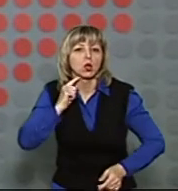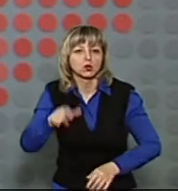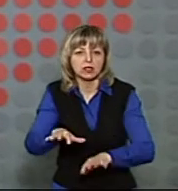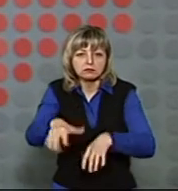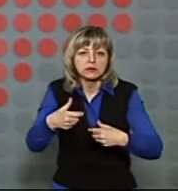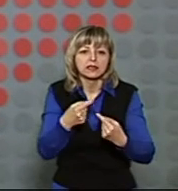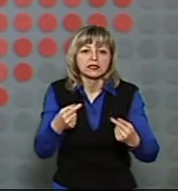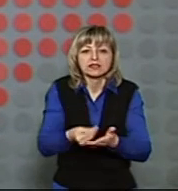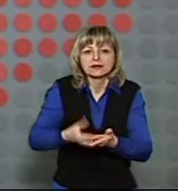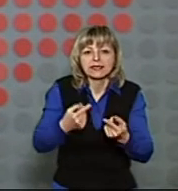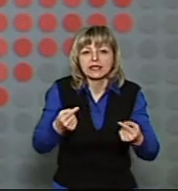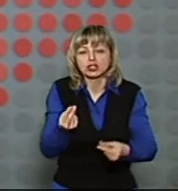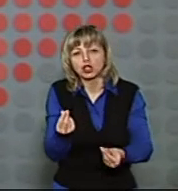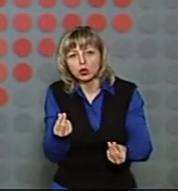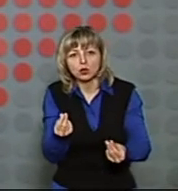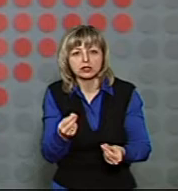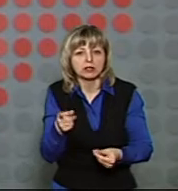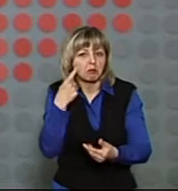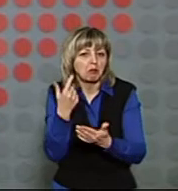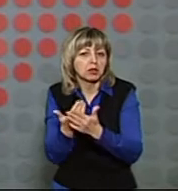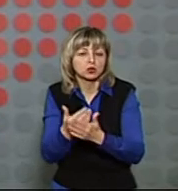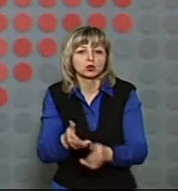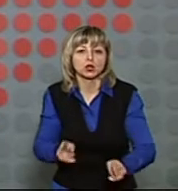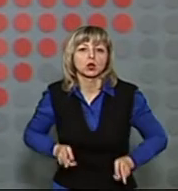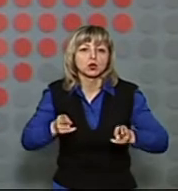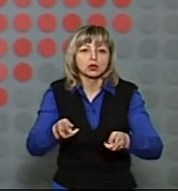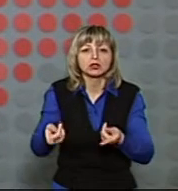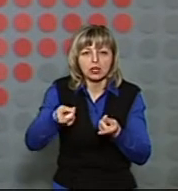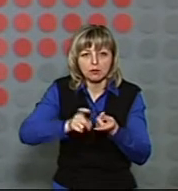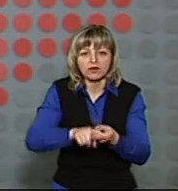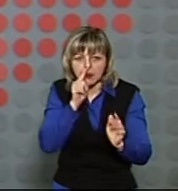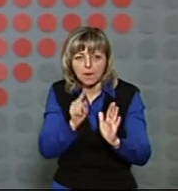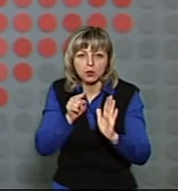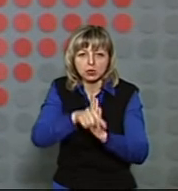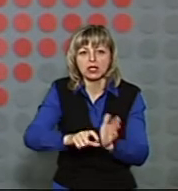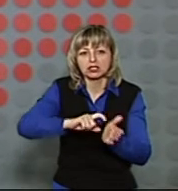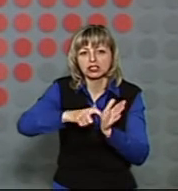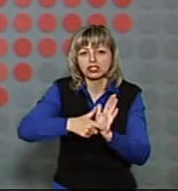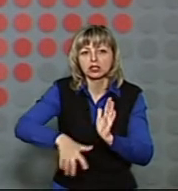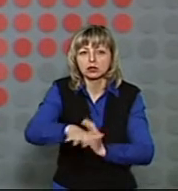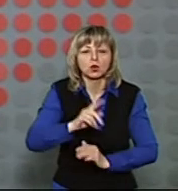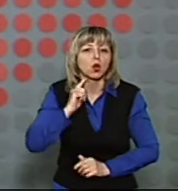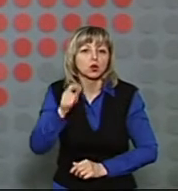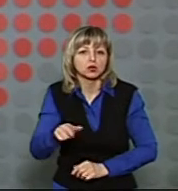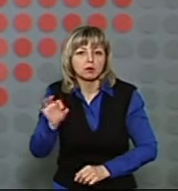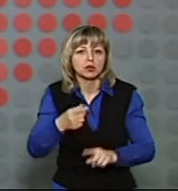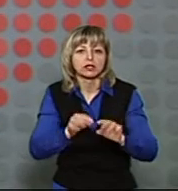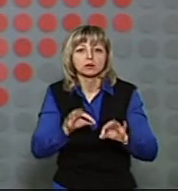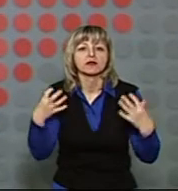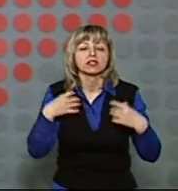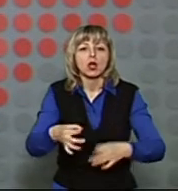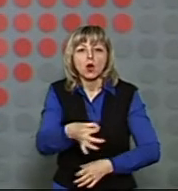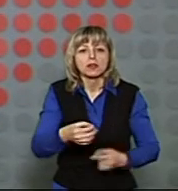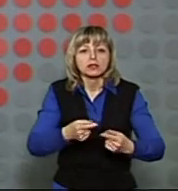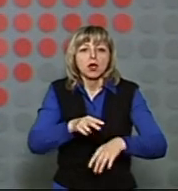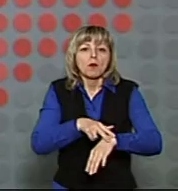виносили звідти цінні речі та гроші. Їх підозрюють у злочинах, пов'язаних із проникненням у житло лучан. Про це розповів начальник обласної